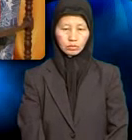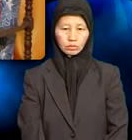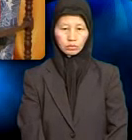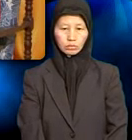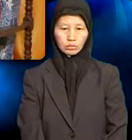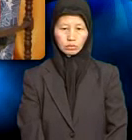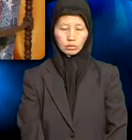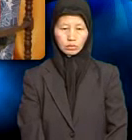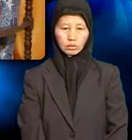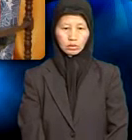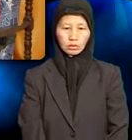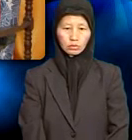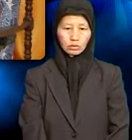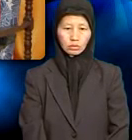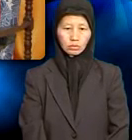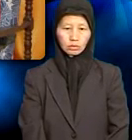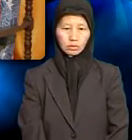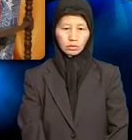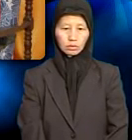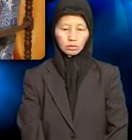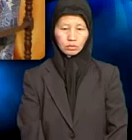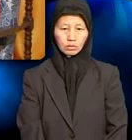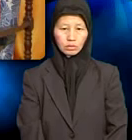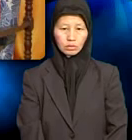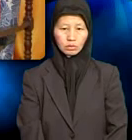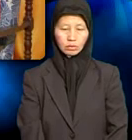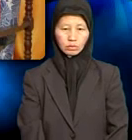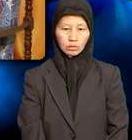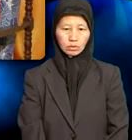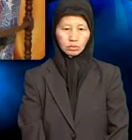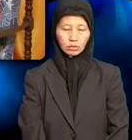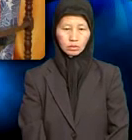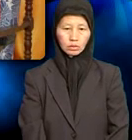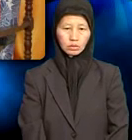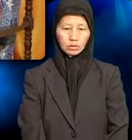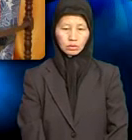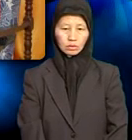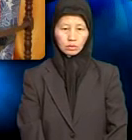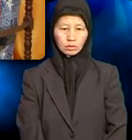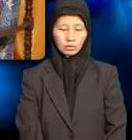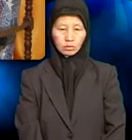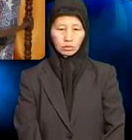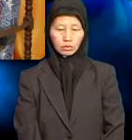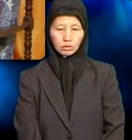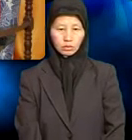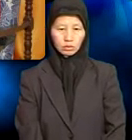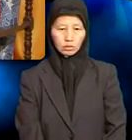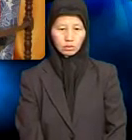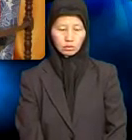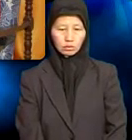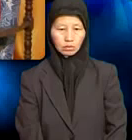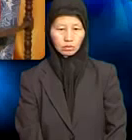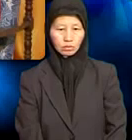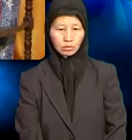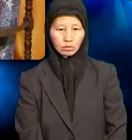wa barakatuh. السلام علينا وعلى عباد الله الصالحين أشهد أن لا إله